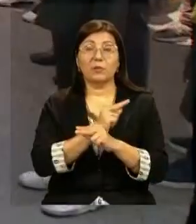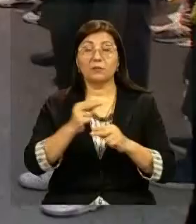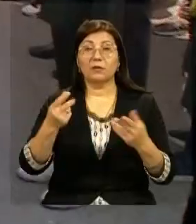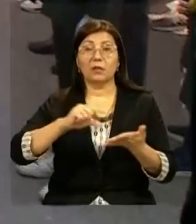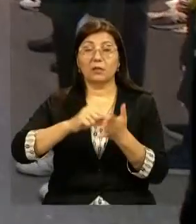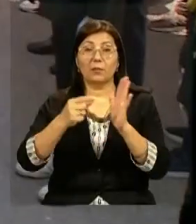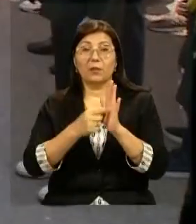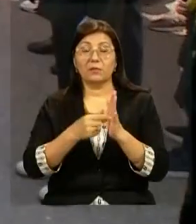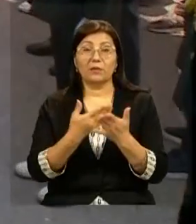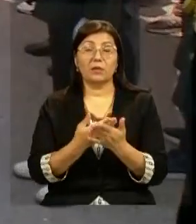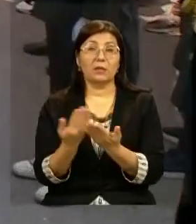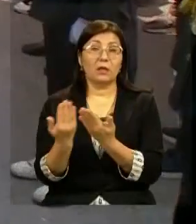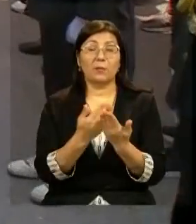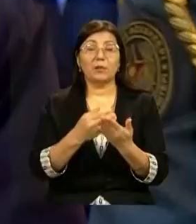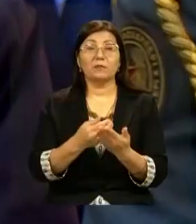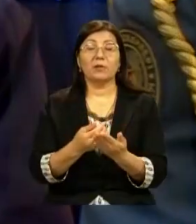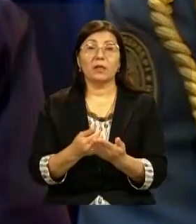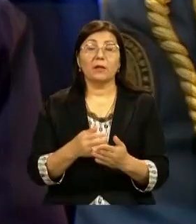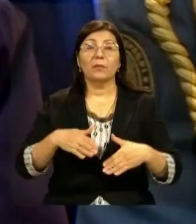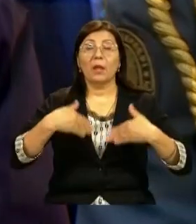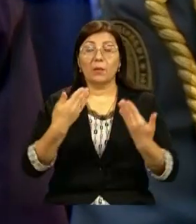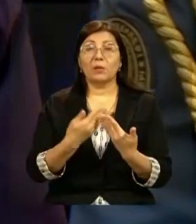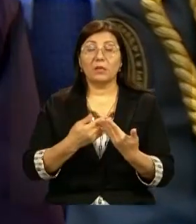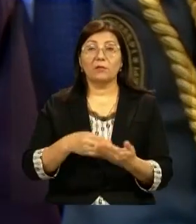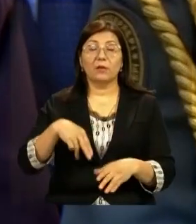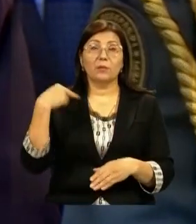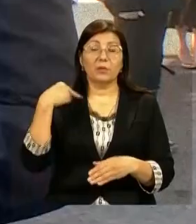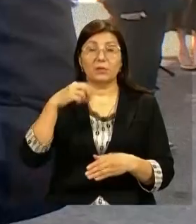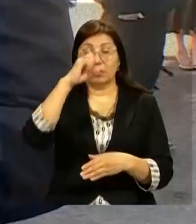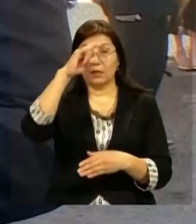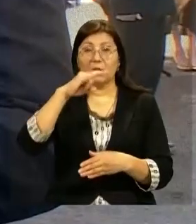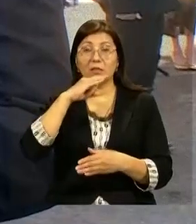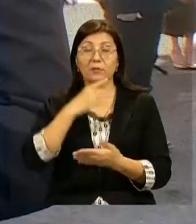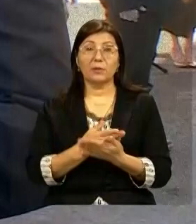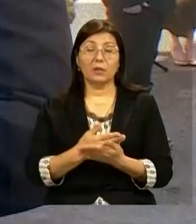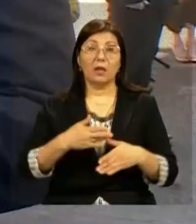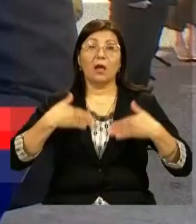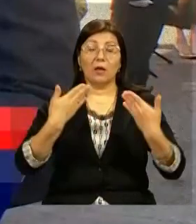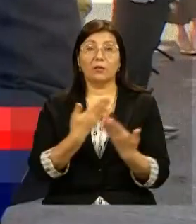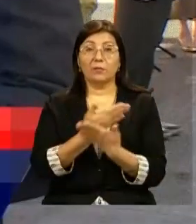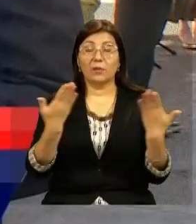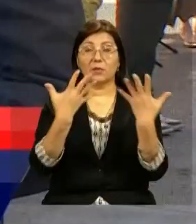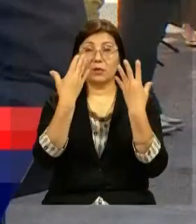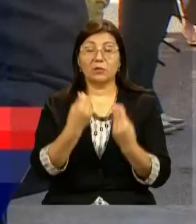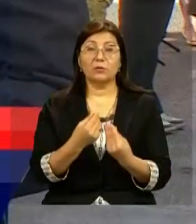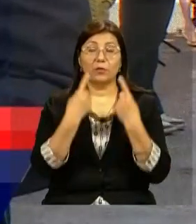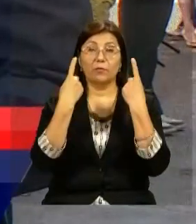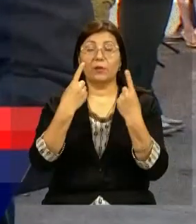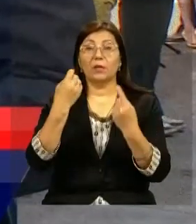квартиры и зачитал поздравления от президента Казахстана. Уважаемый Василий Иванович, от всей души поздравляю вас с Днем Великой